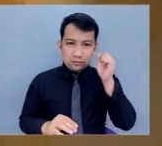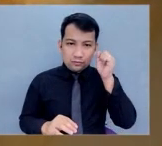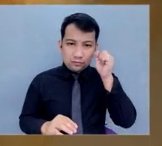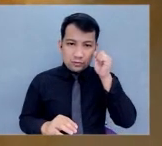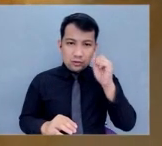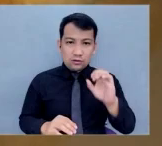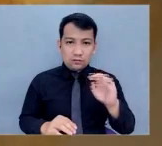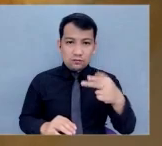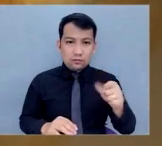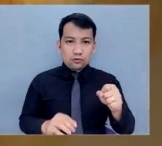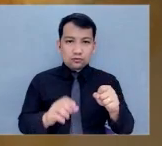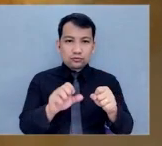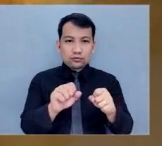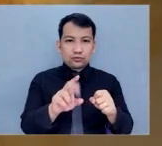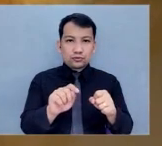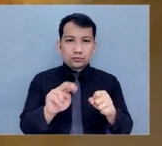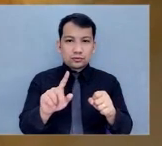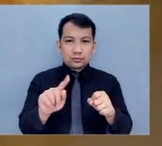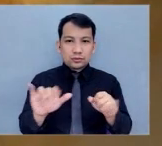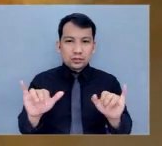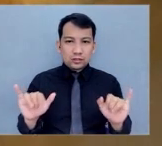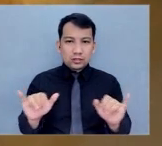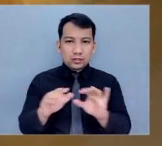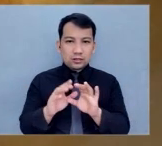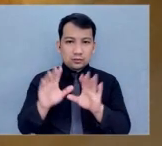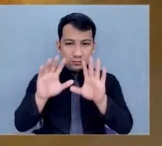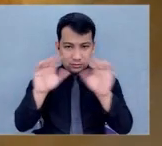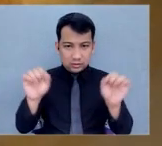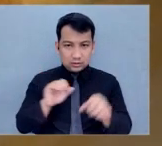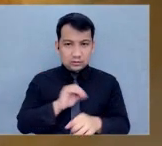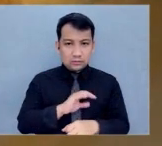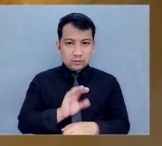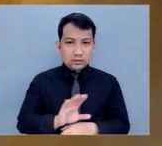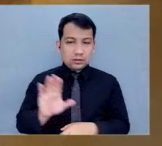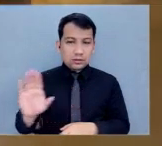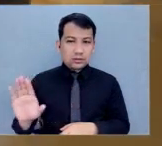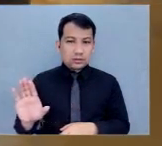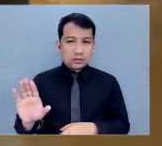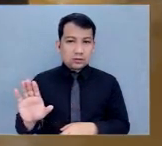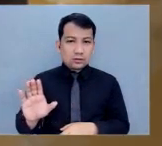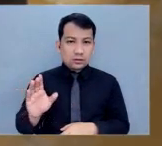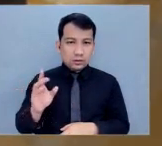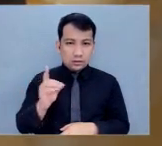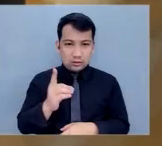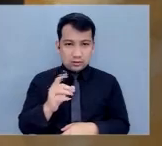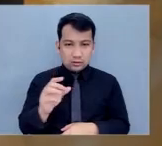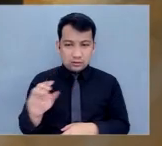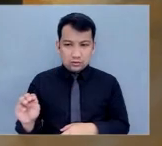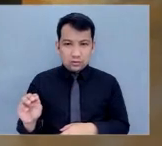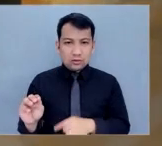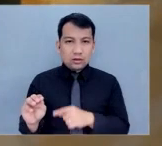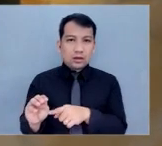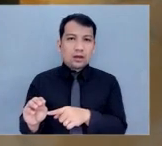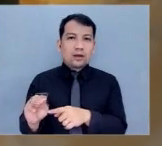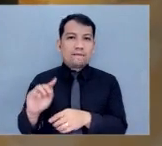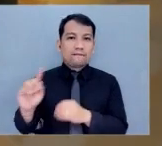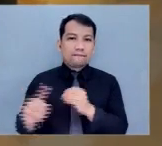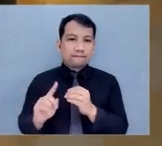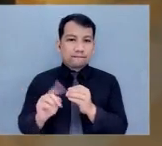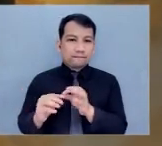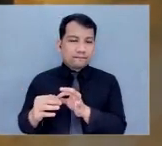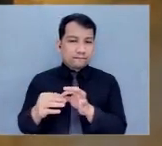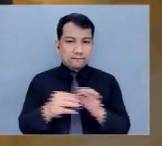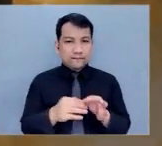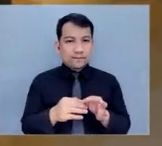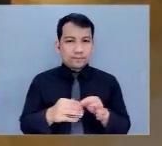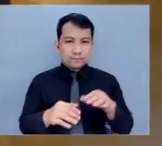ng isang gas station brand bilang benefactor din ni Dominic. Dahil umano rito, nagkaroon na ng duda